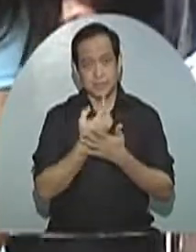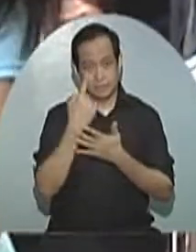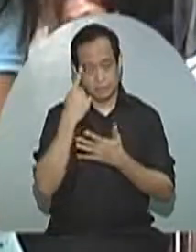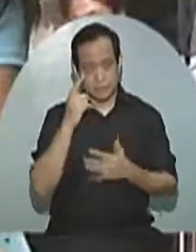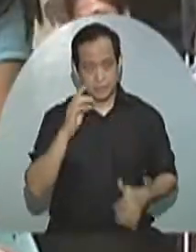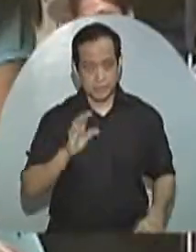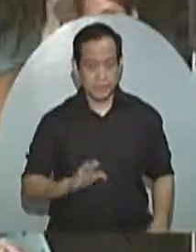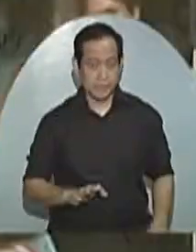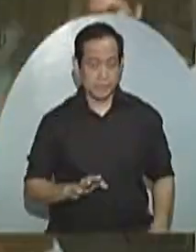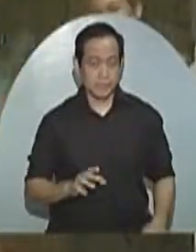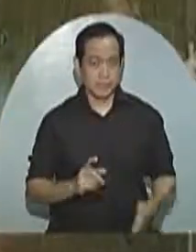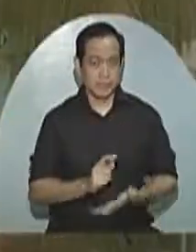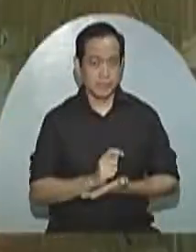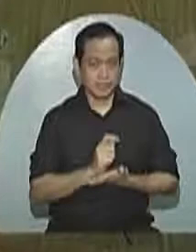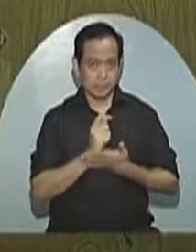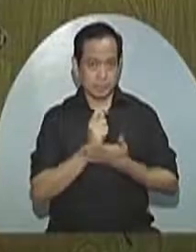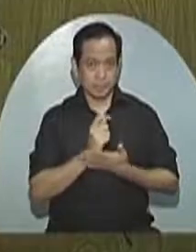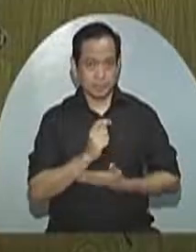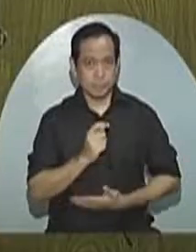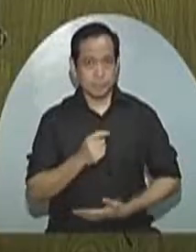therapy. Bali,